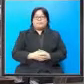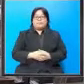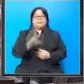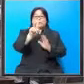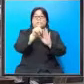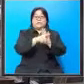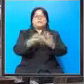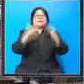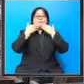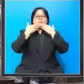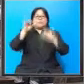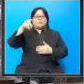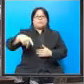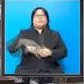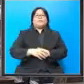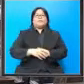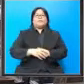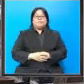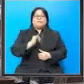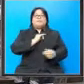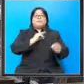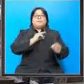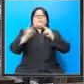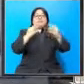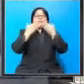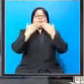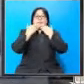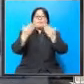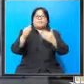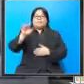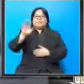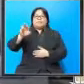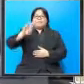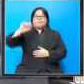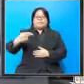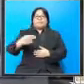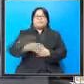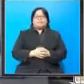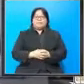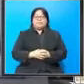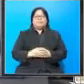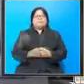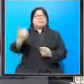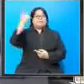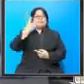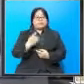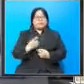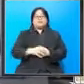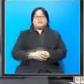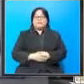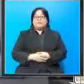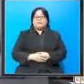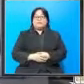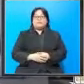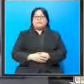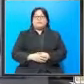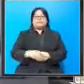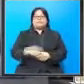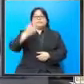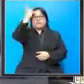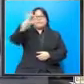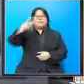ini saya ucapkan terima kasih kepada yang di atas persoalan yang telah dibangkitkan